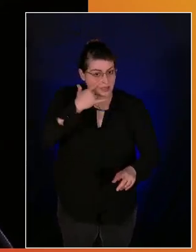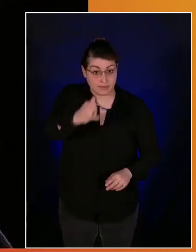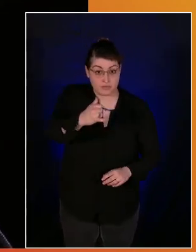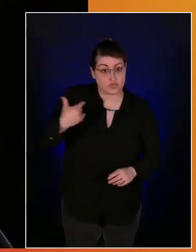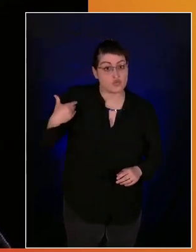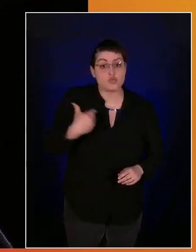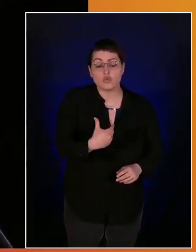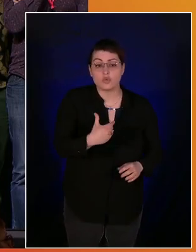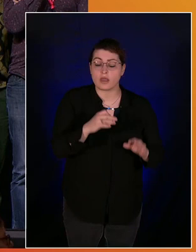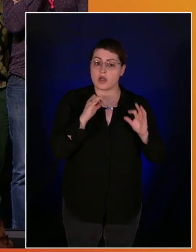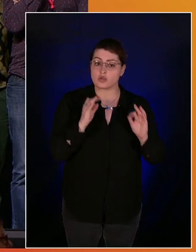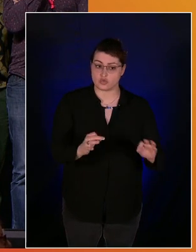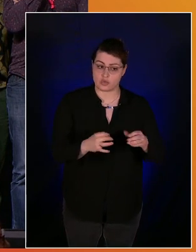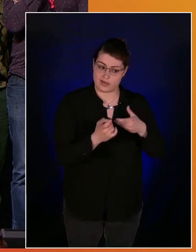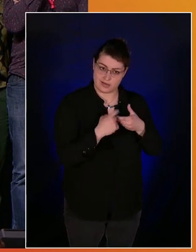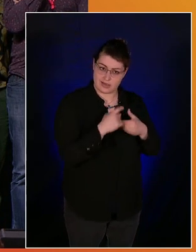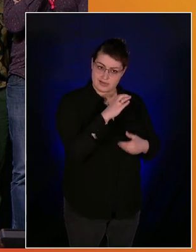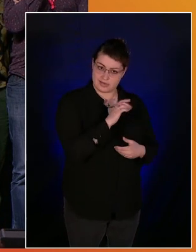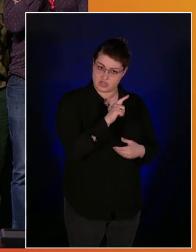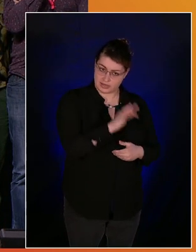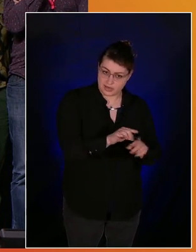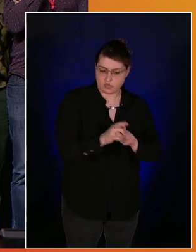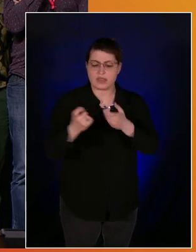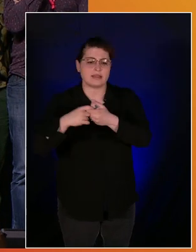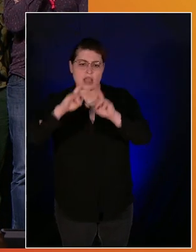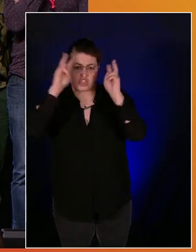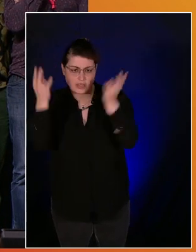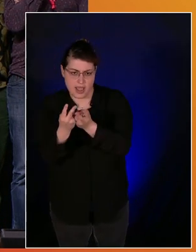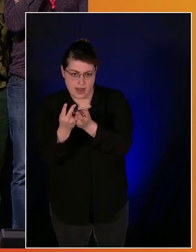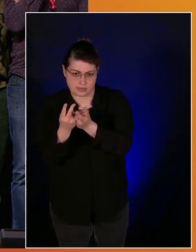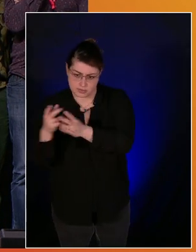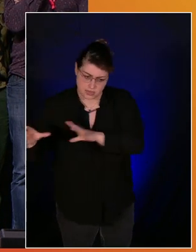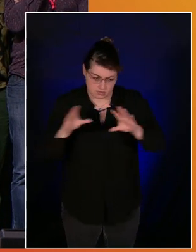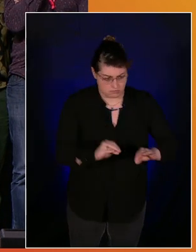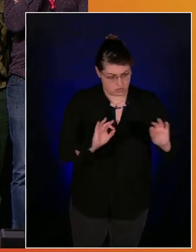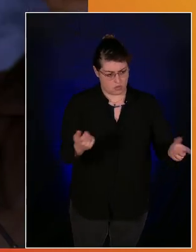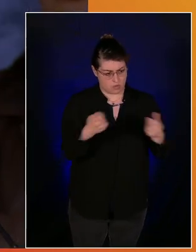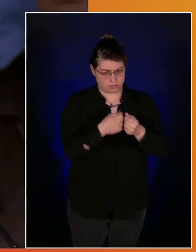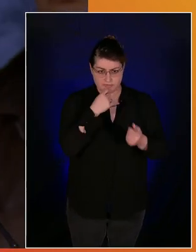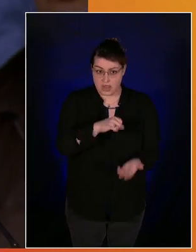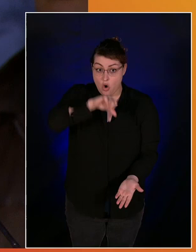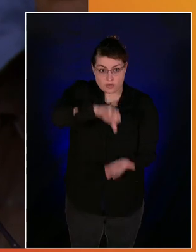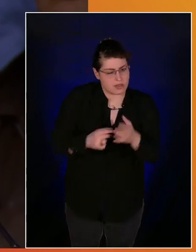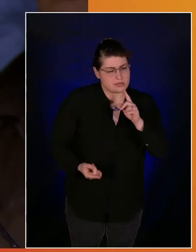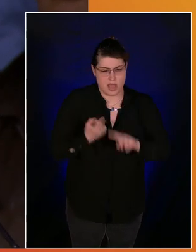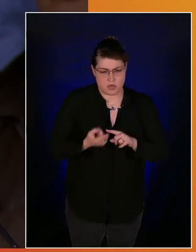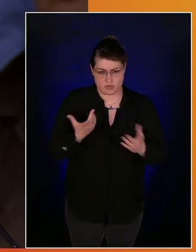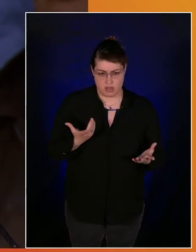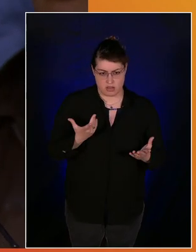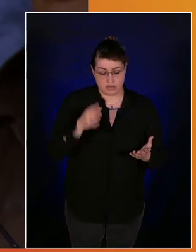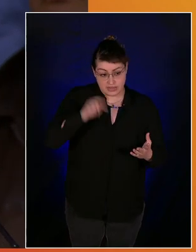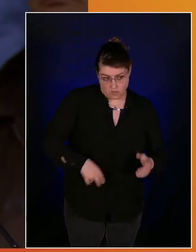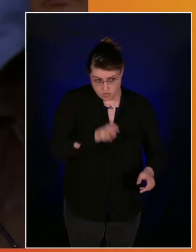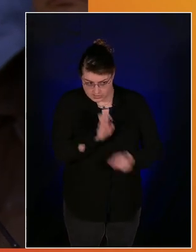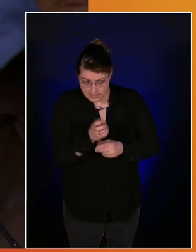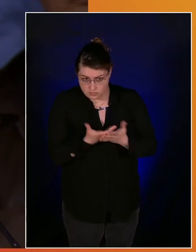avons replacé la CGT et le syndicalisme à la place qui est la sienne, c'est-à-dire au centre. Ça doit se traduire dans la durée par